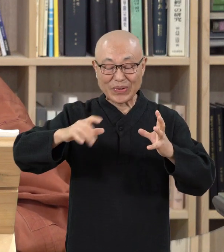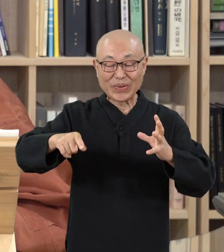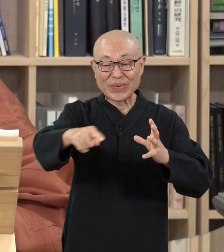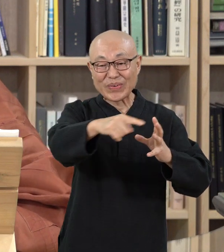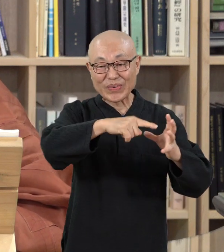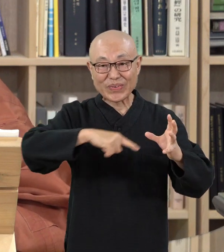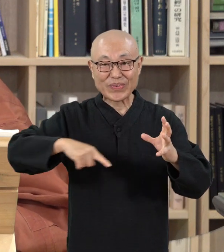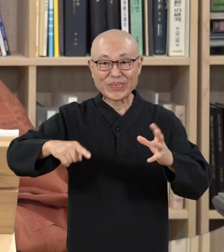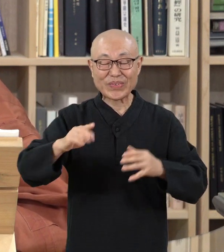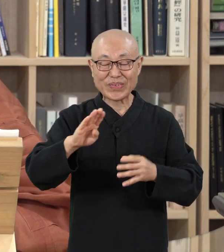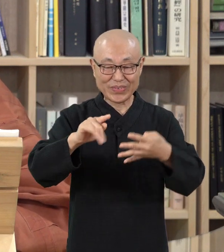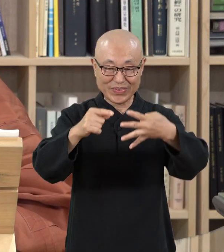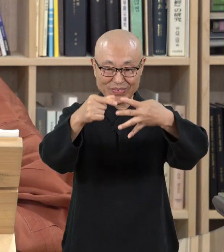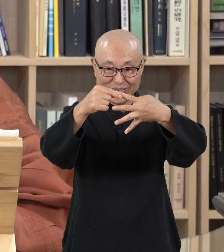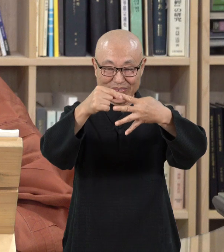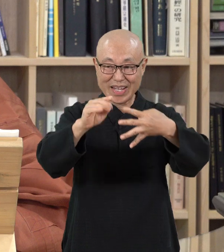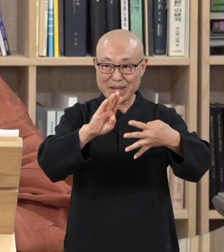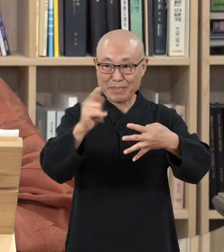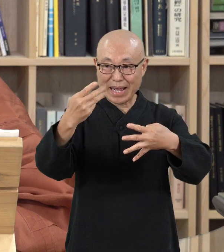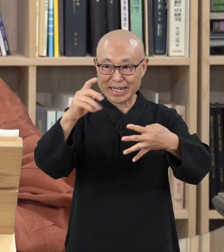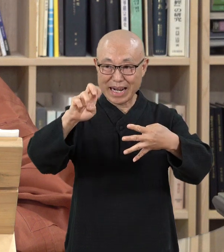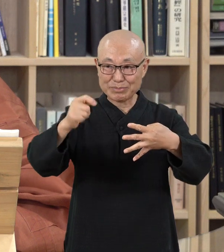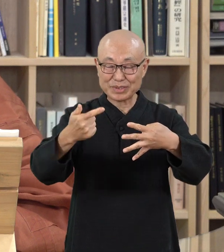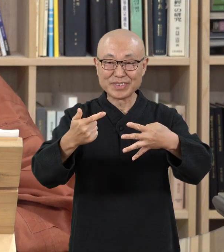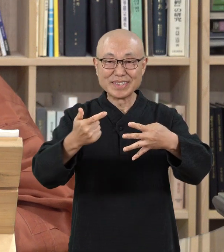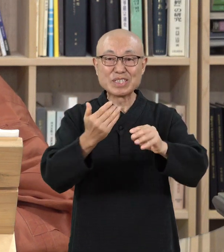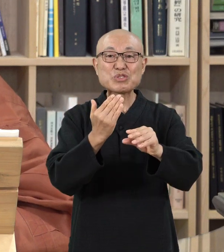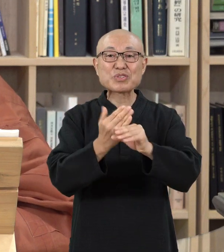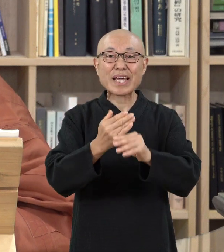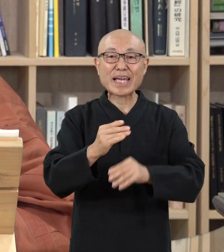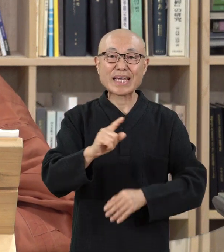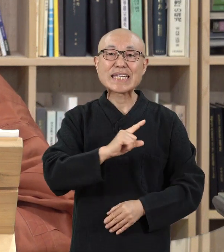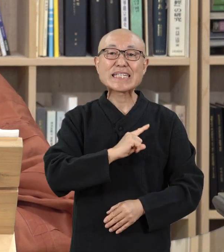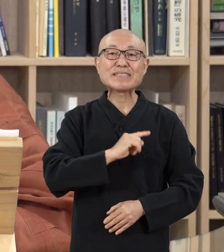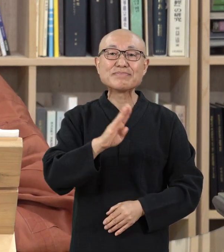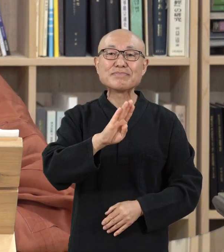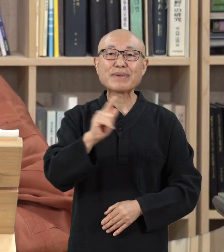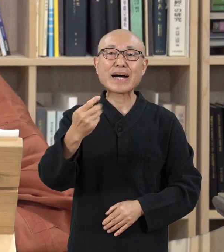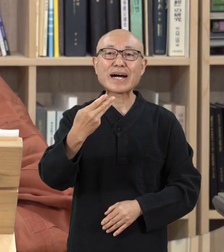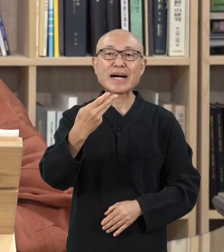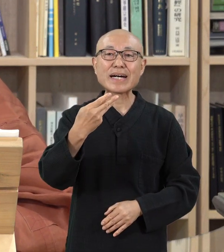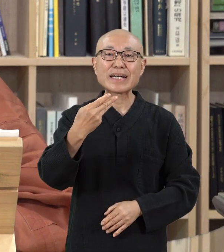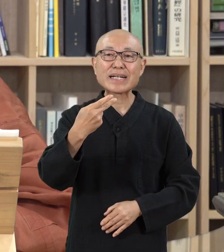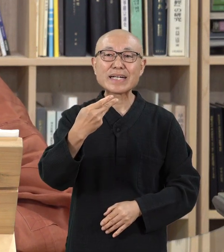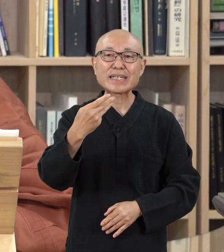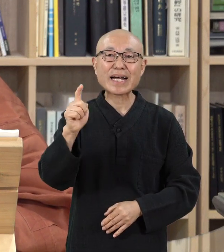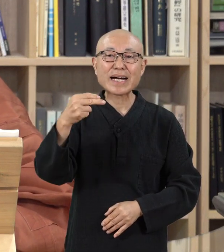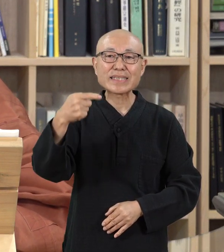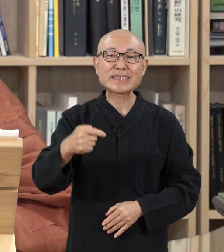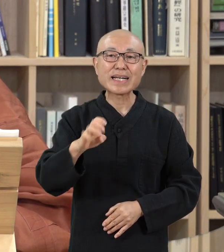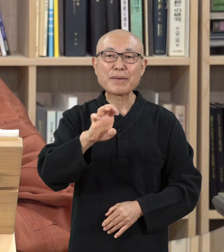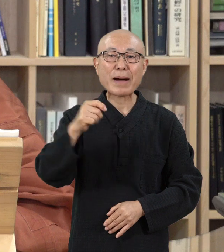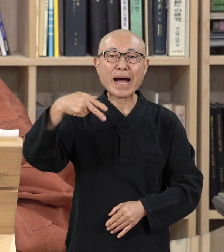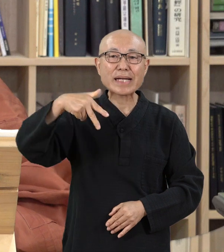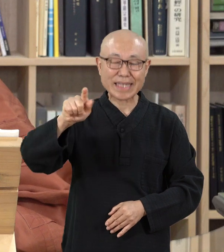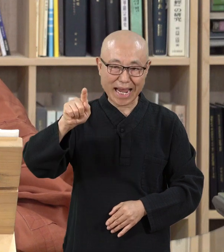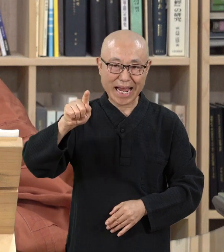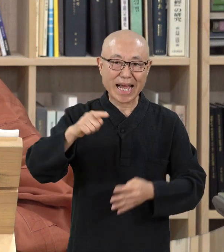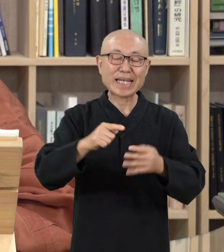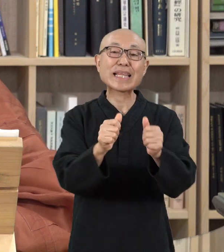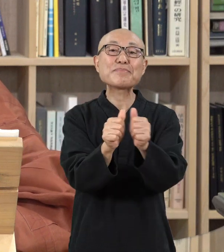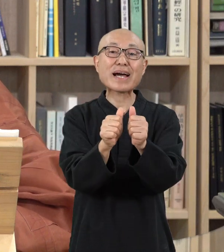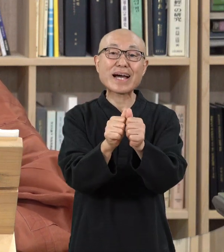그런 그 바라문 계급의 또 바라드 바자라고 하는 이름이 아주 유명해서 여러 초기 경전에